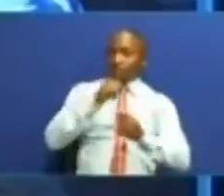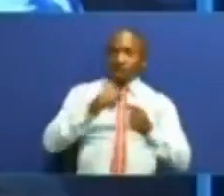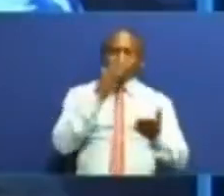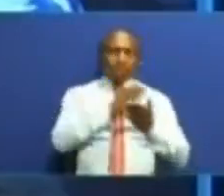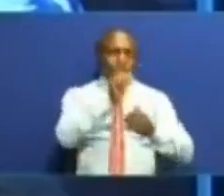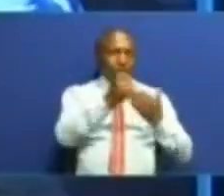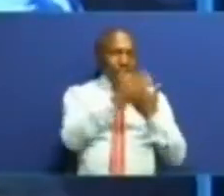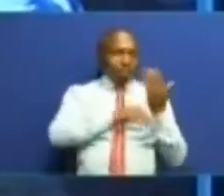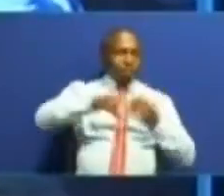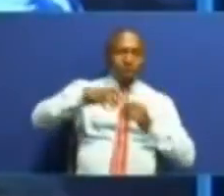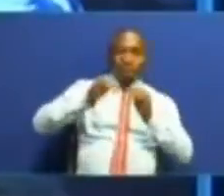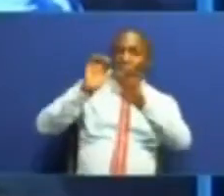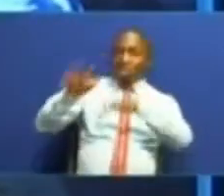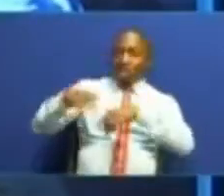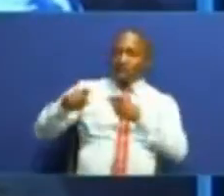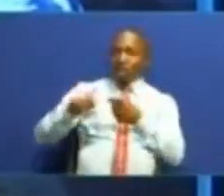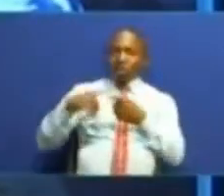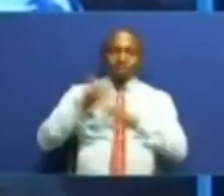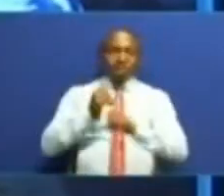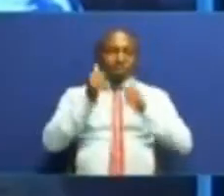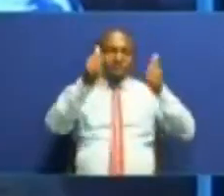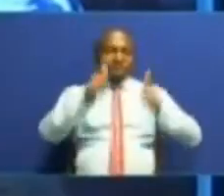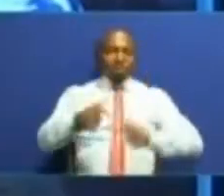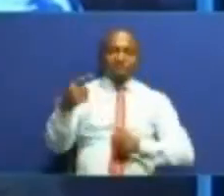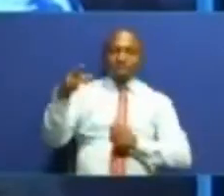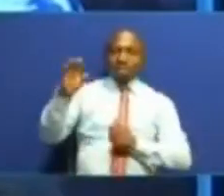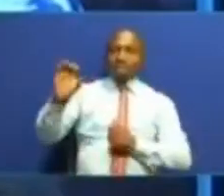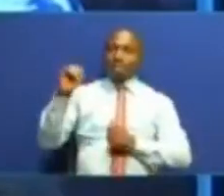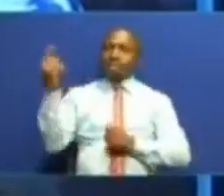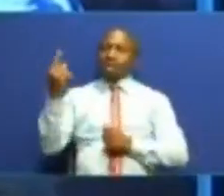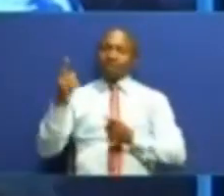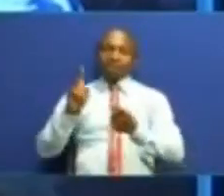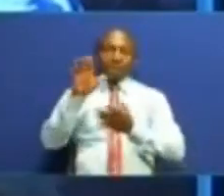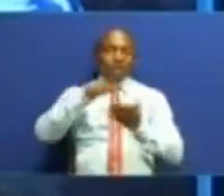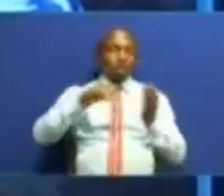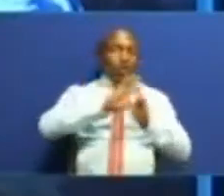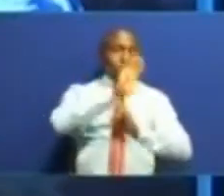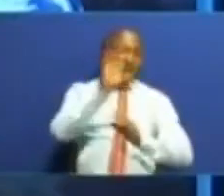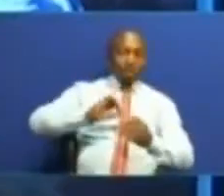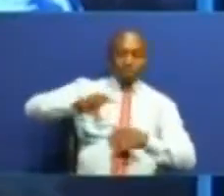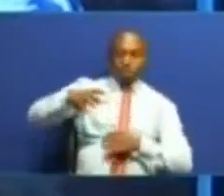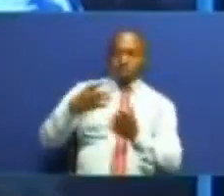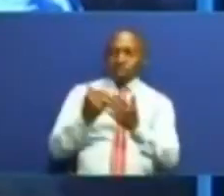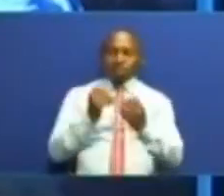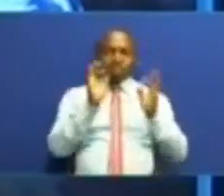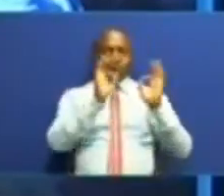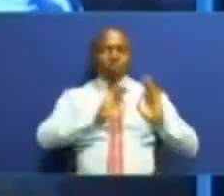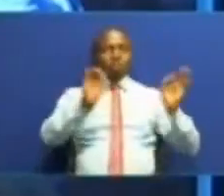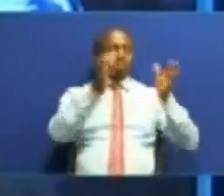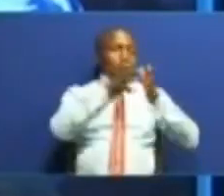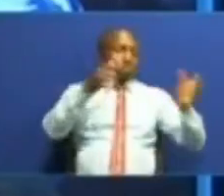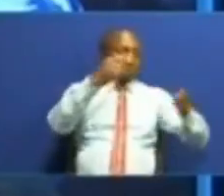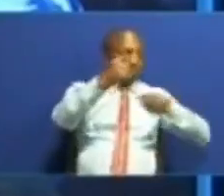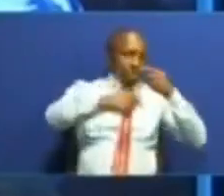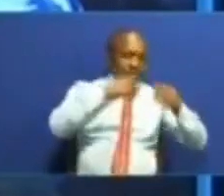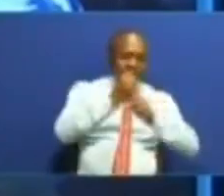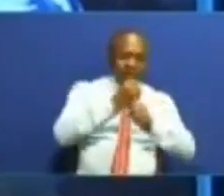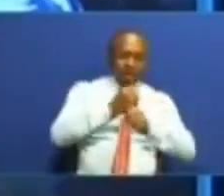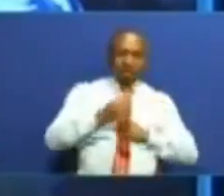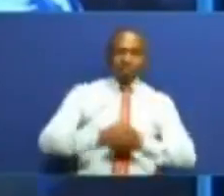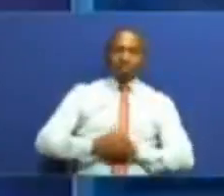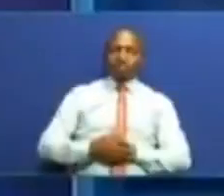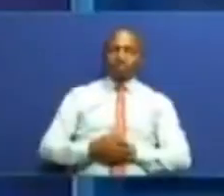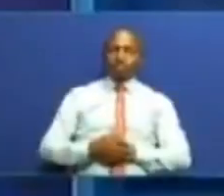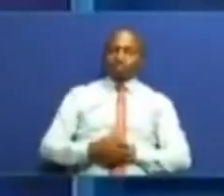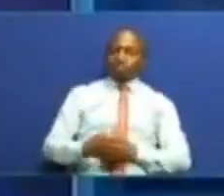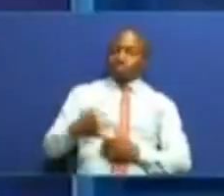Manyara kupatikana kwa matangazo ya TBC Taifa kwa ubora katika maeneo yote ya mkoa huo kutokana na maboresho makubwa yanayoendelea kufanyika.